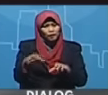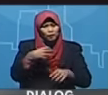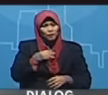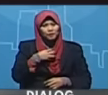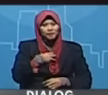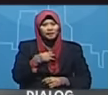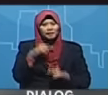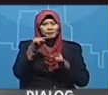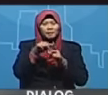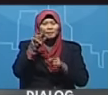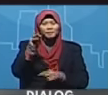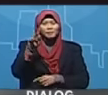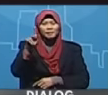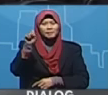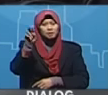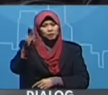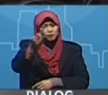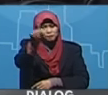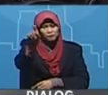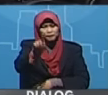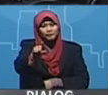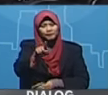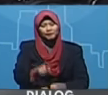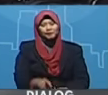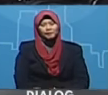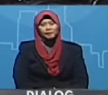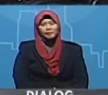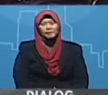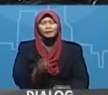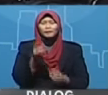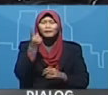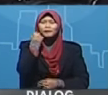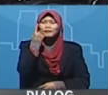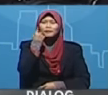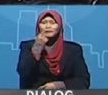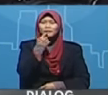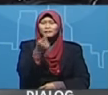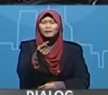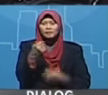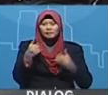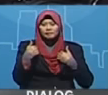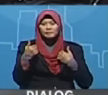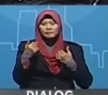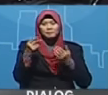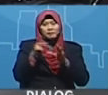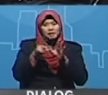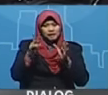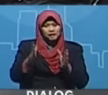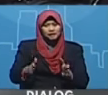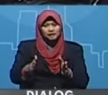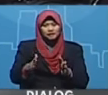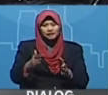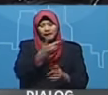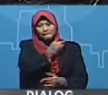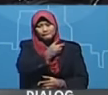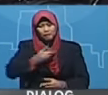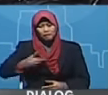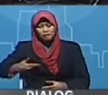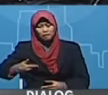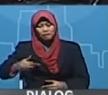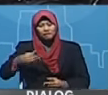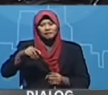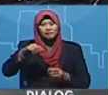kepada MKSU? Ya. Sebenarnya kalau kita sebut tadi, contohnya ada jemaah umrah kita, ya, yang pergi ke Mekah,